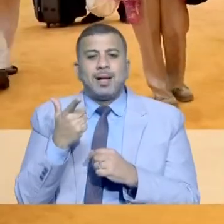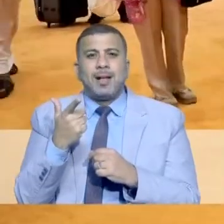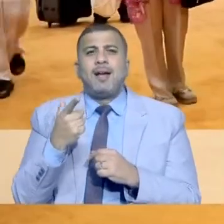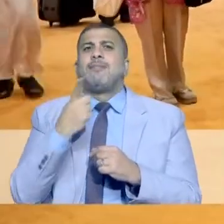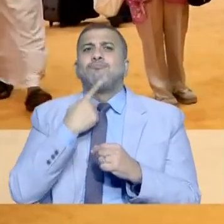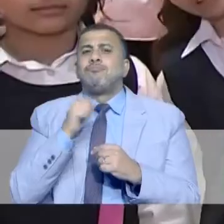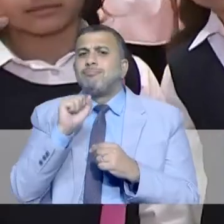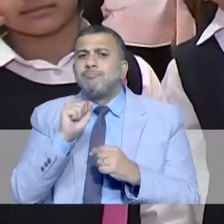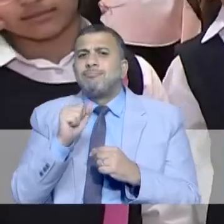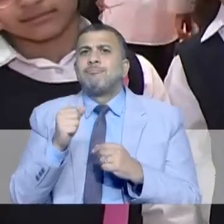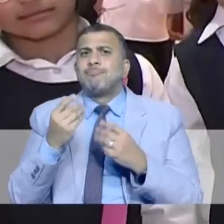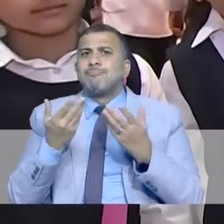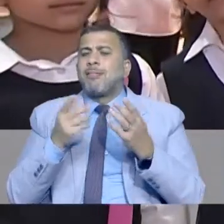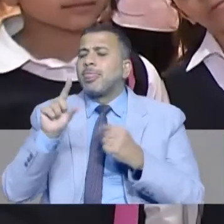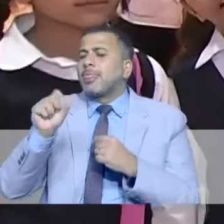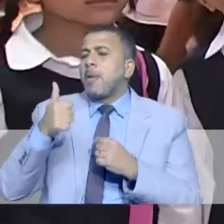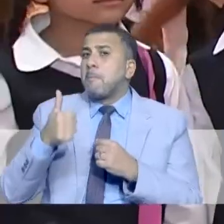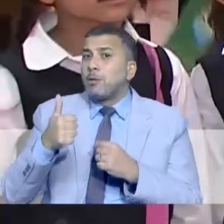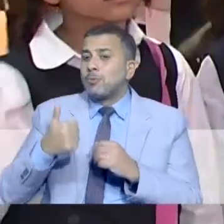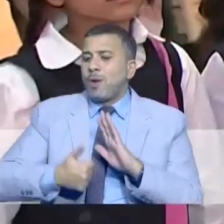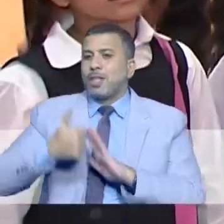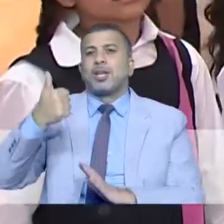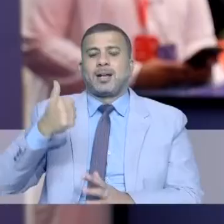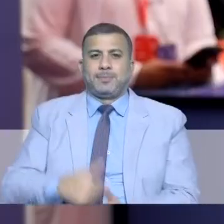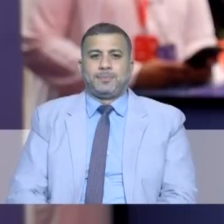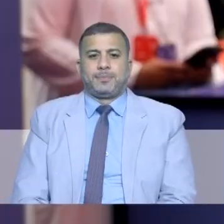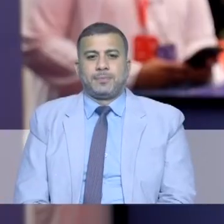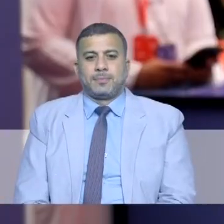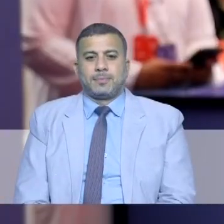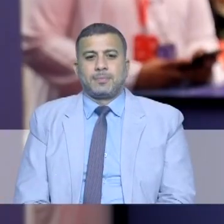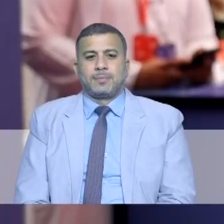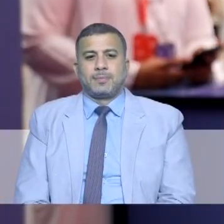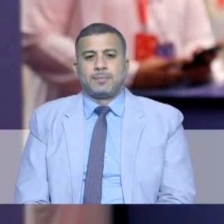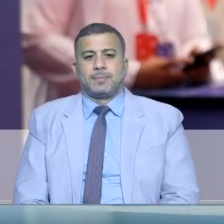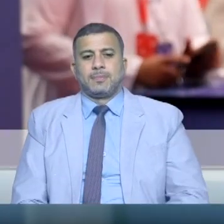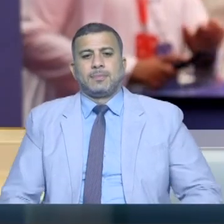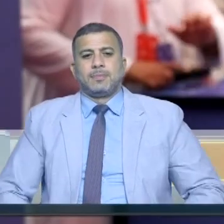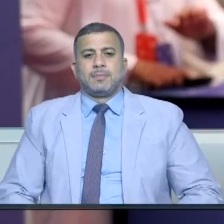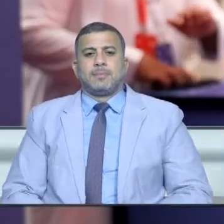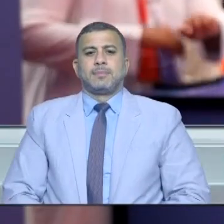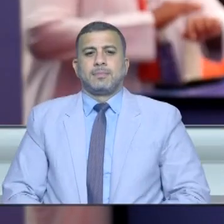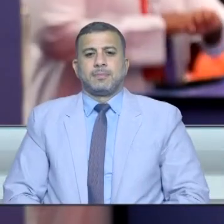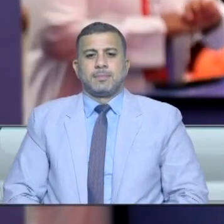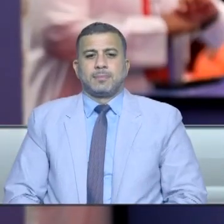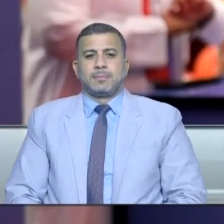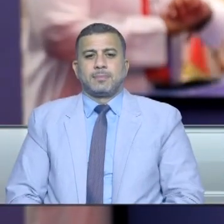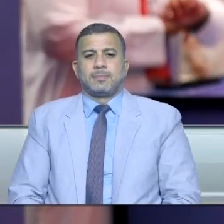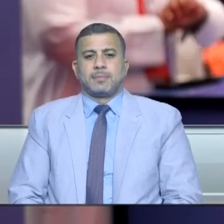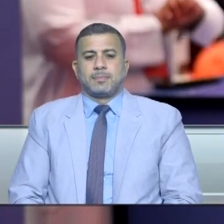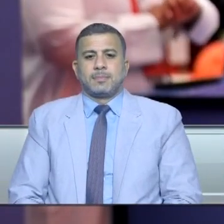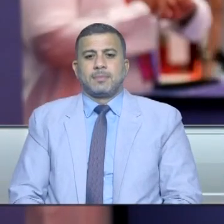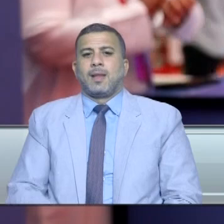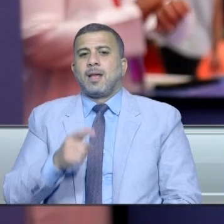ما يحول بينهم وبين التميز والنجاح. والله أخذت كتب، يعني كم كتاب أخذت